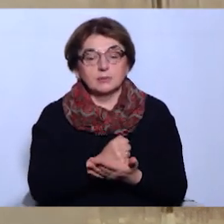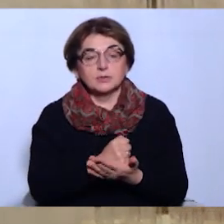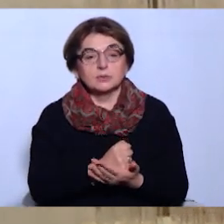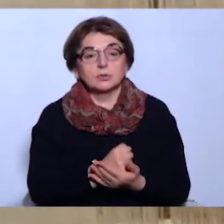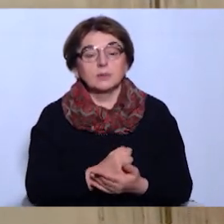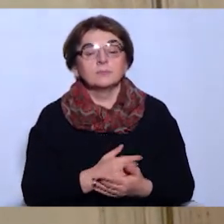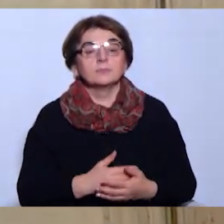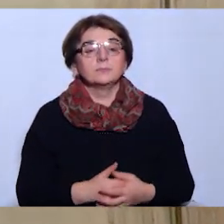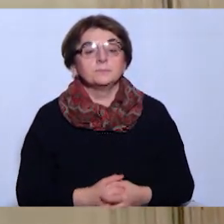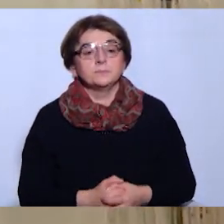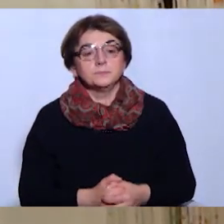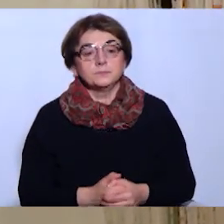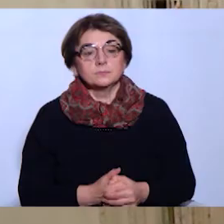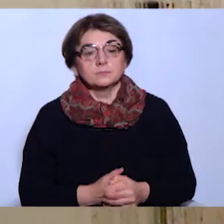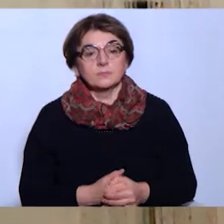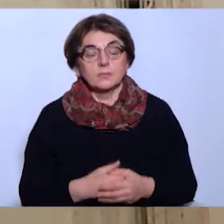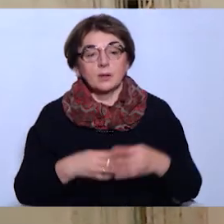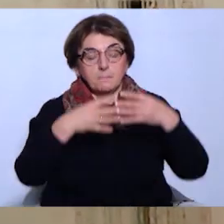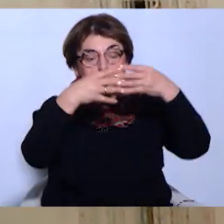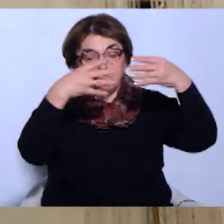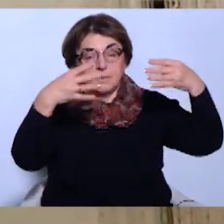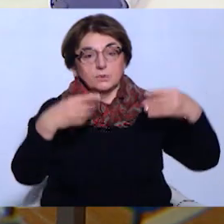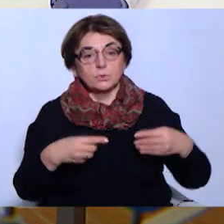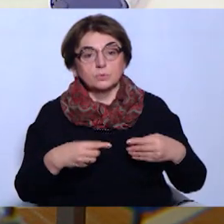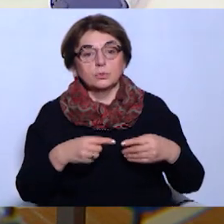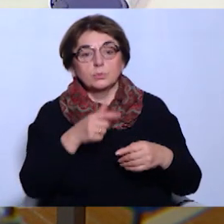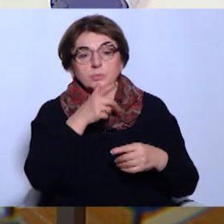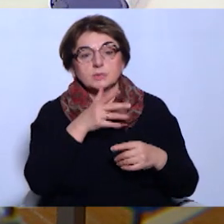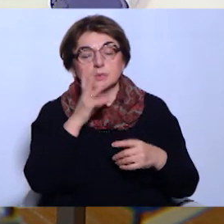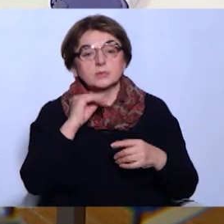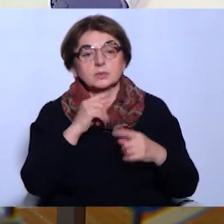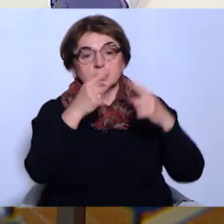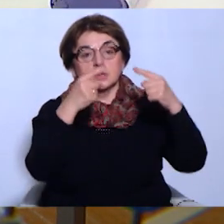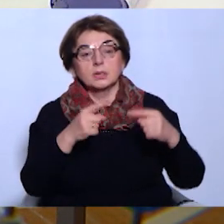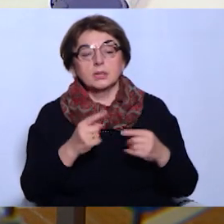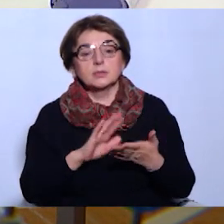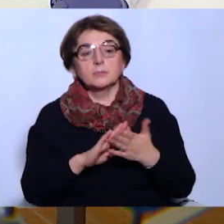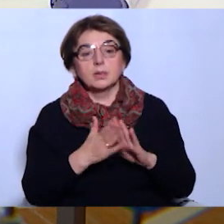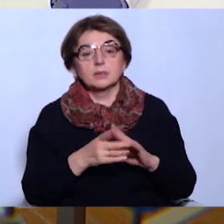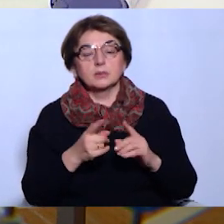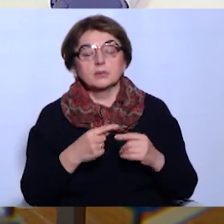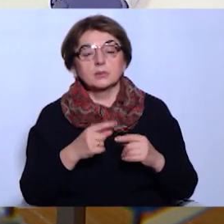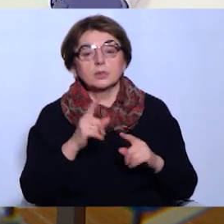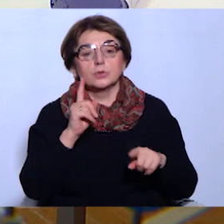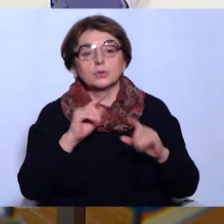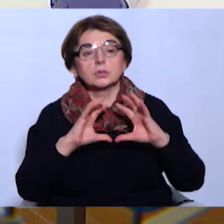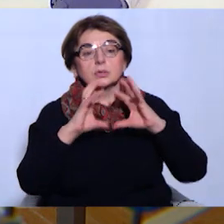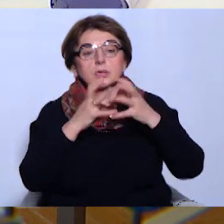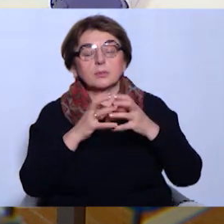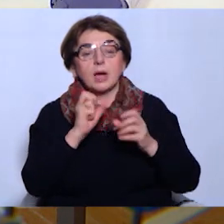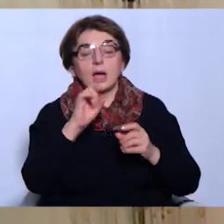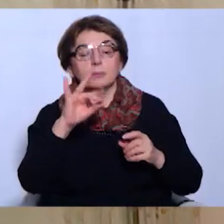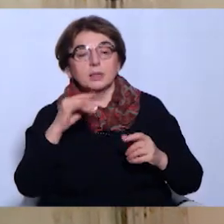მაშასე, პერიოდულობის ცხრილი. მოდი გეტყვი ერთ ფაქტს, რომ პერიოდულობის ცხრილს ზოგჯერ სამყაროს ანბანადაც